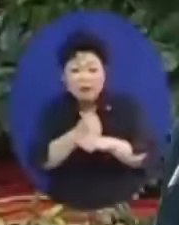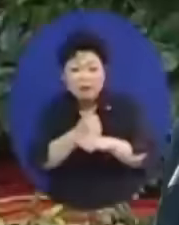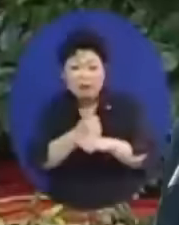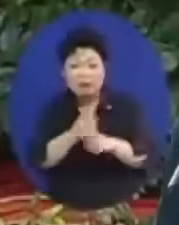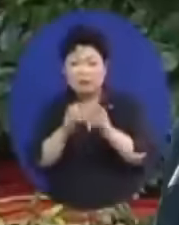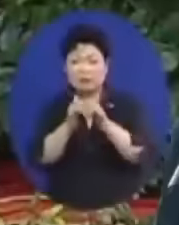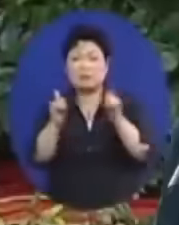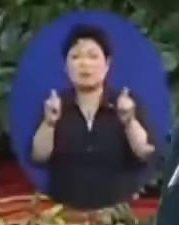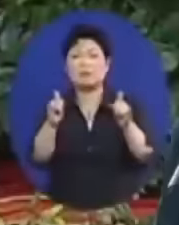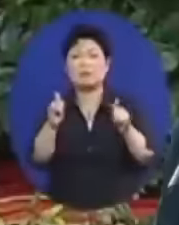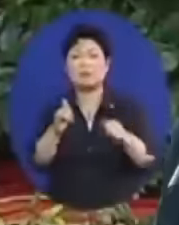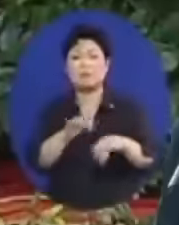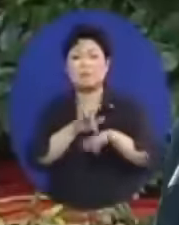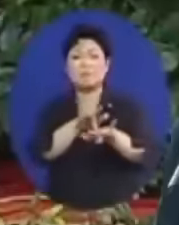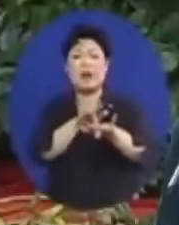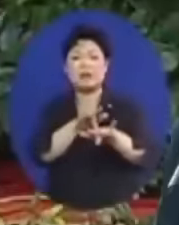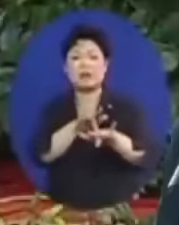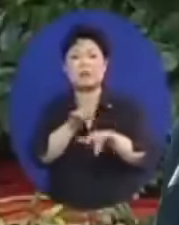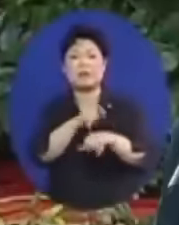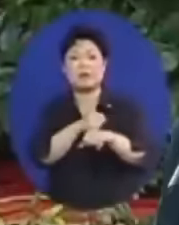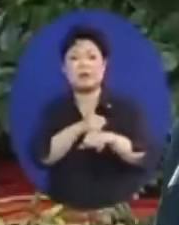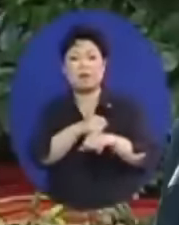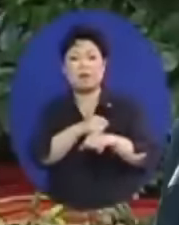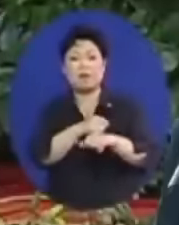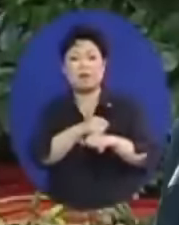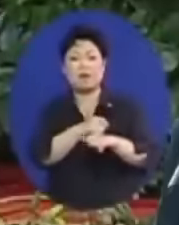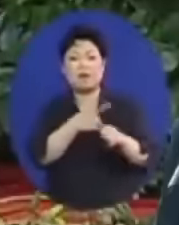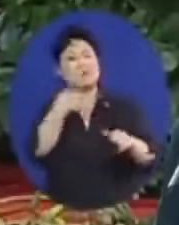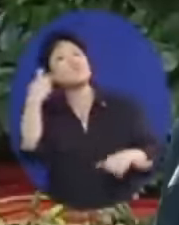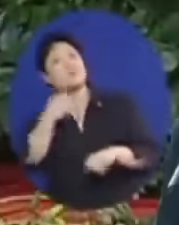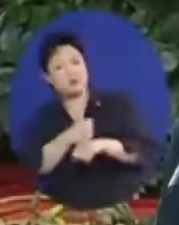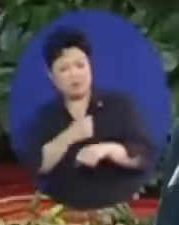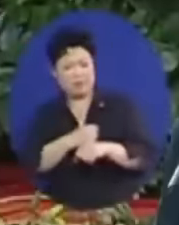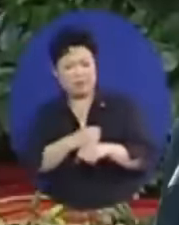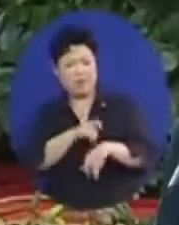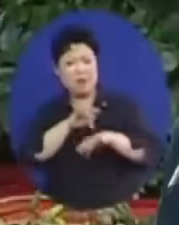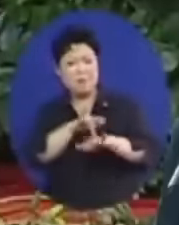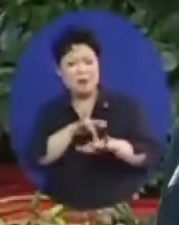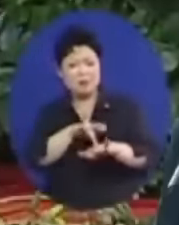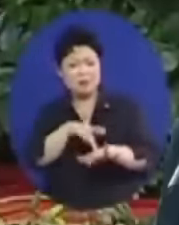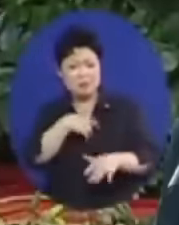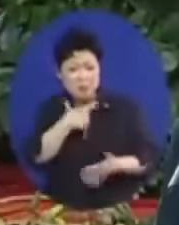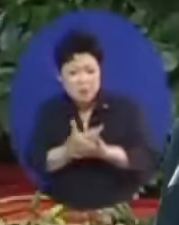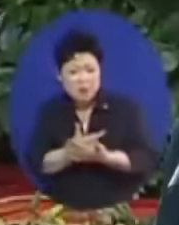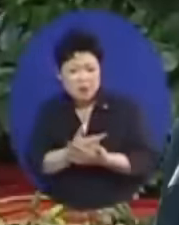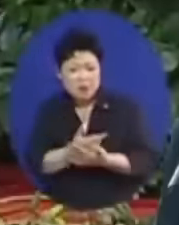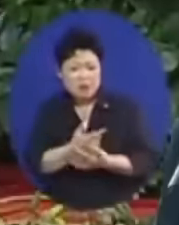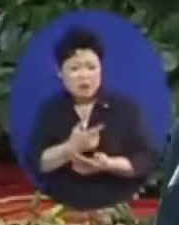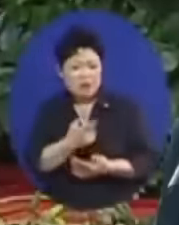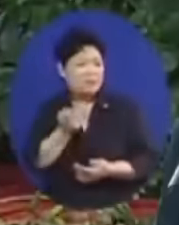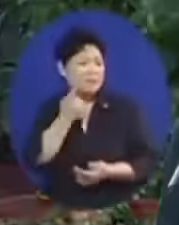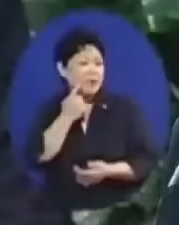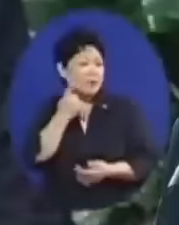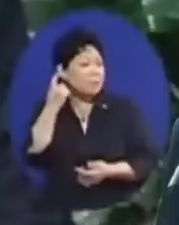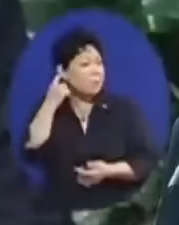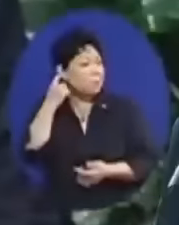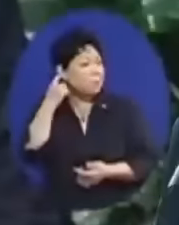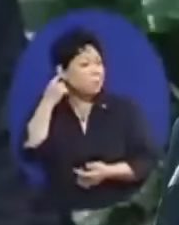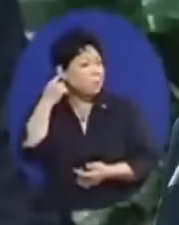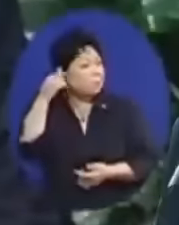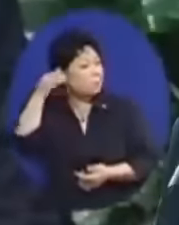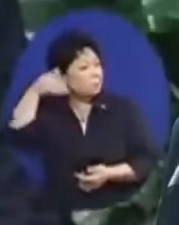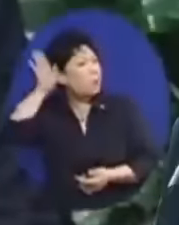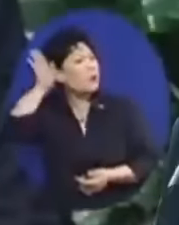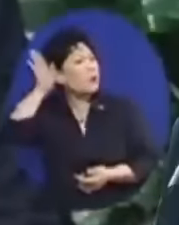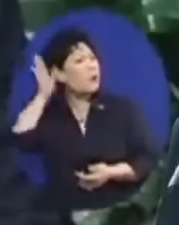불명한 사람이면 마귀가 마음대로 끌고 다니는 것입니다. 마귀가 속이는 거짓말하니까 그게 막 귀를 듣고 불안, 초조,